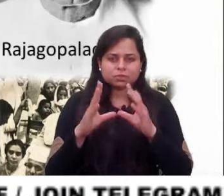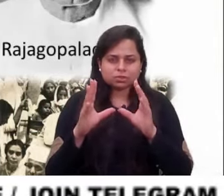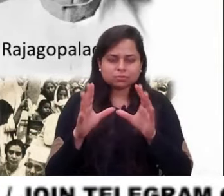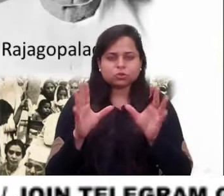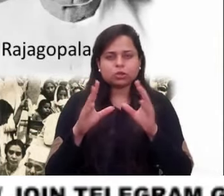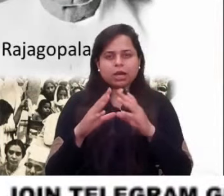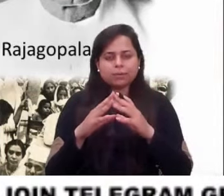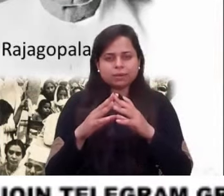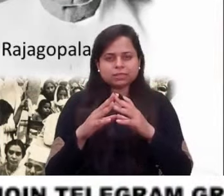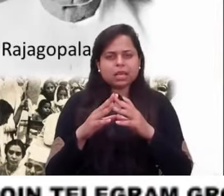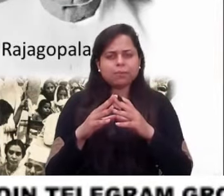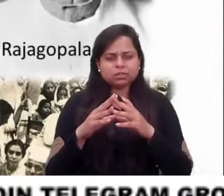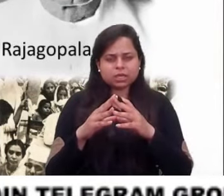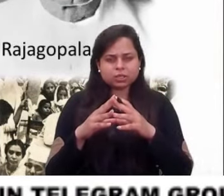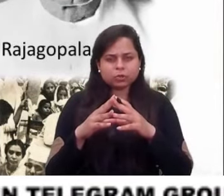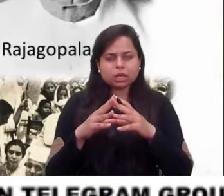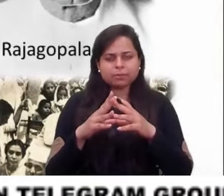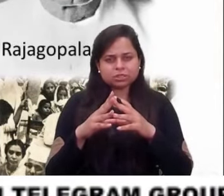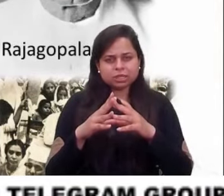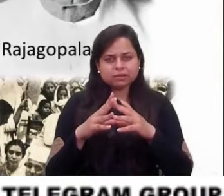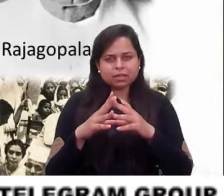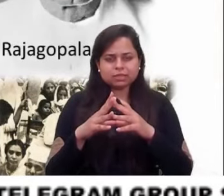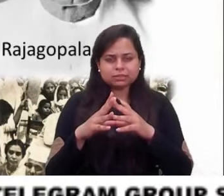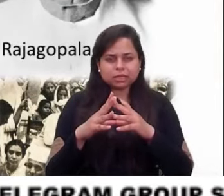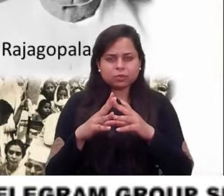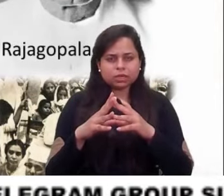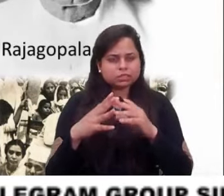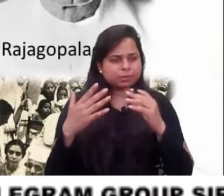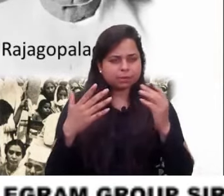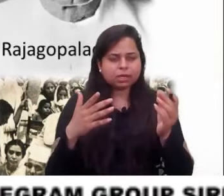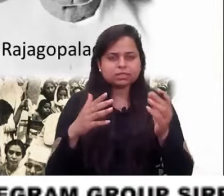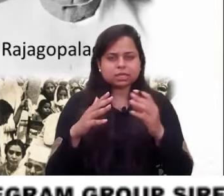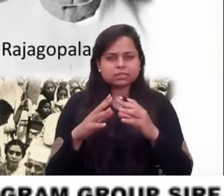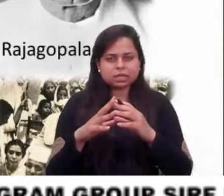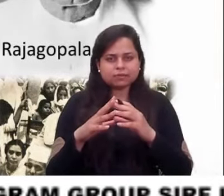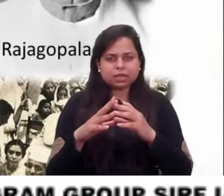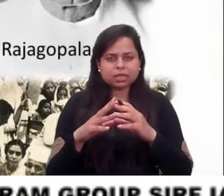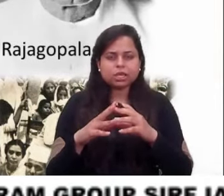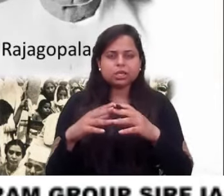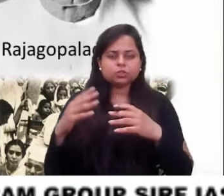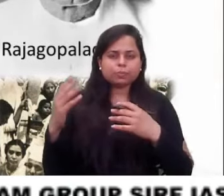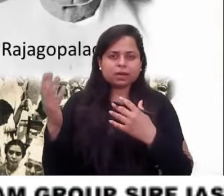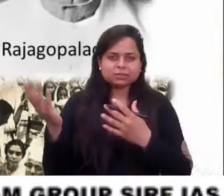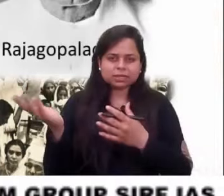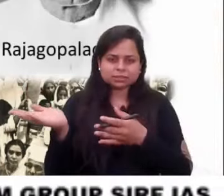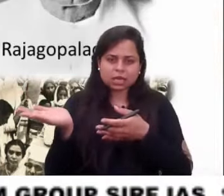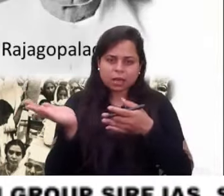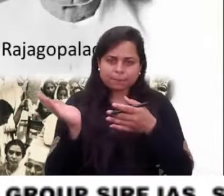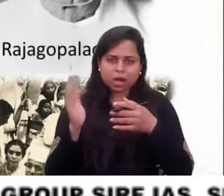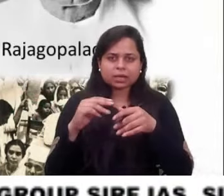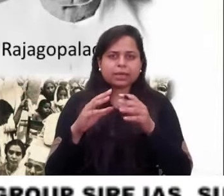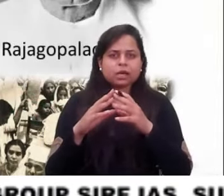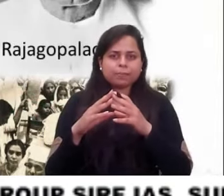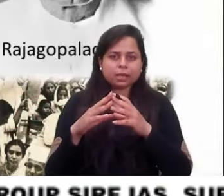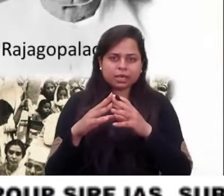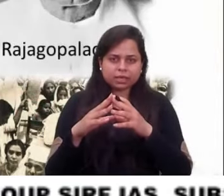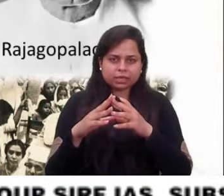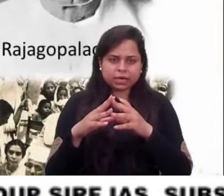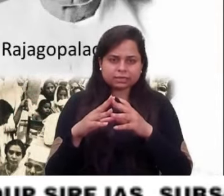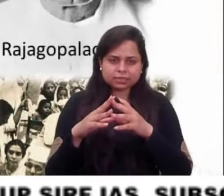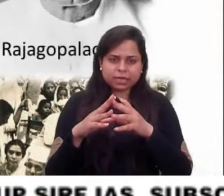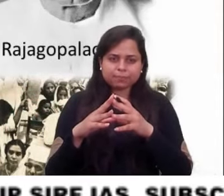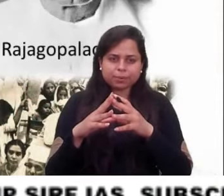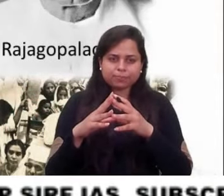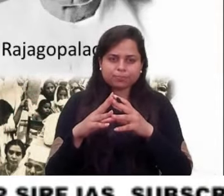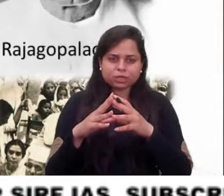पर छुटकारा पा सकते हैं पिछले कई सारे होंगे इस मेरे भी कई सारी जाने वाले हैं जो पाकिस्तान से भाग यहां पर हैं